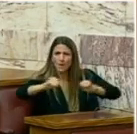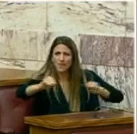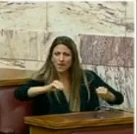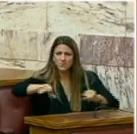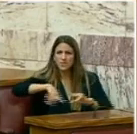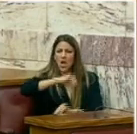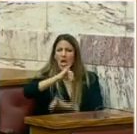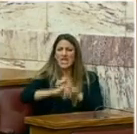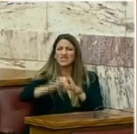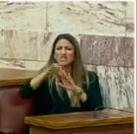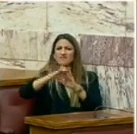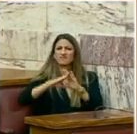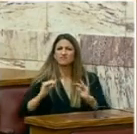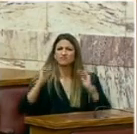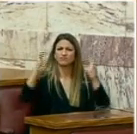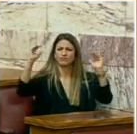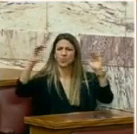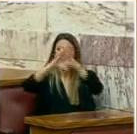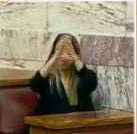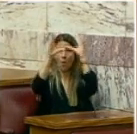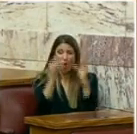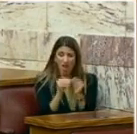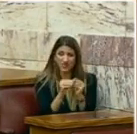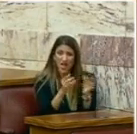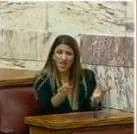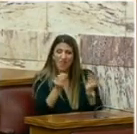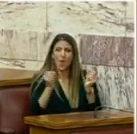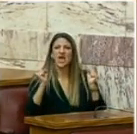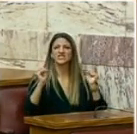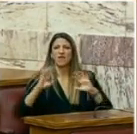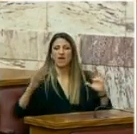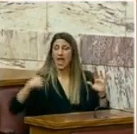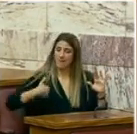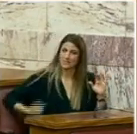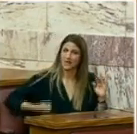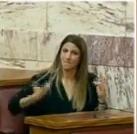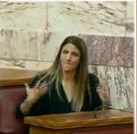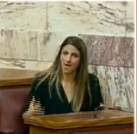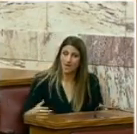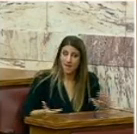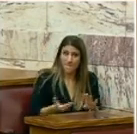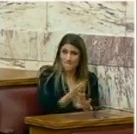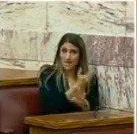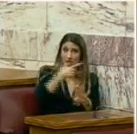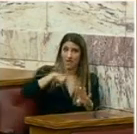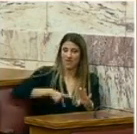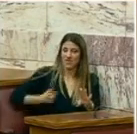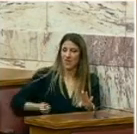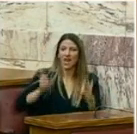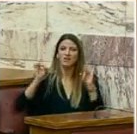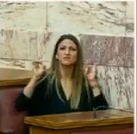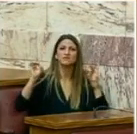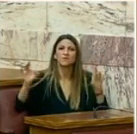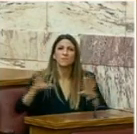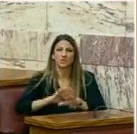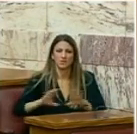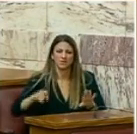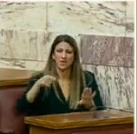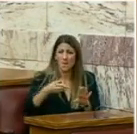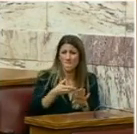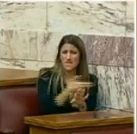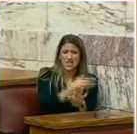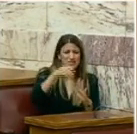του συστήματος? Αυτά είναι τα θεσμικά αντίβαρα σε ένα σύστημα που όντως